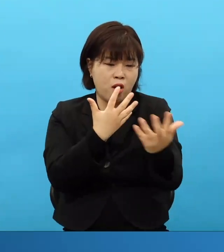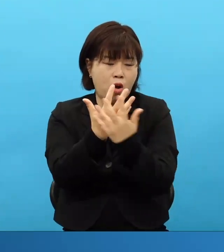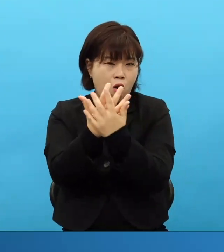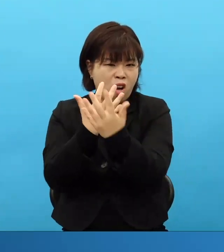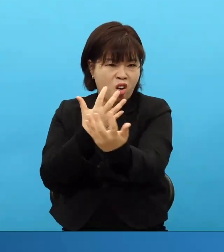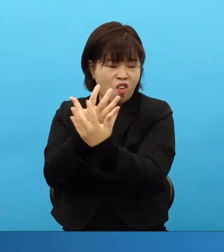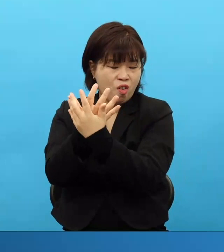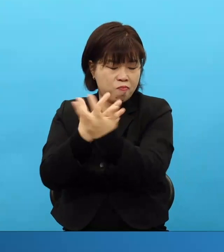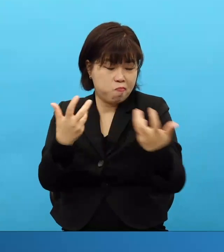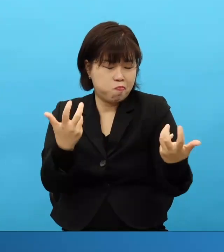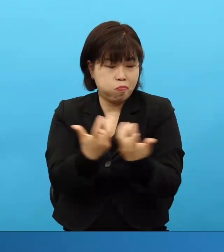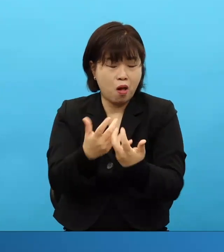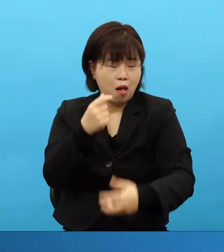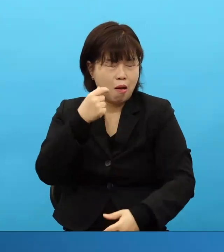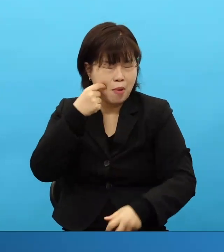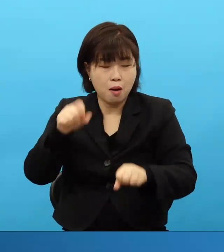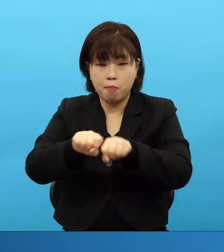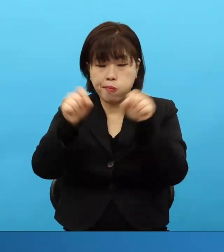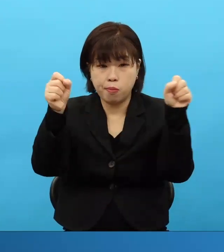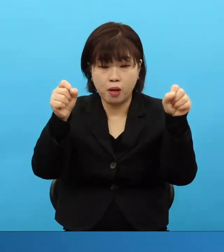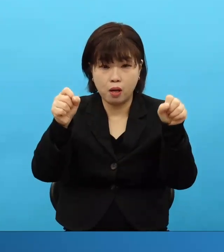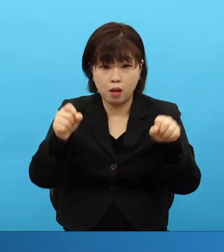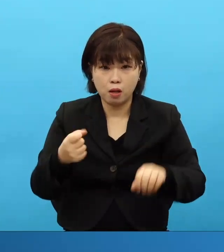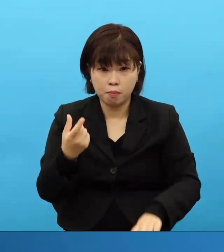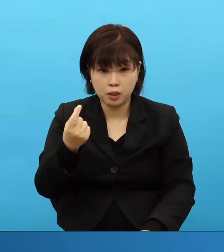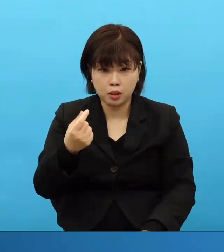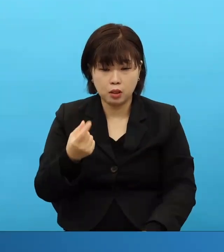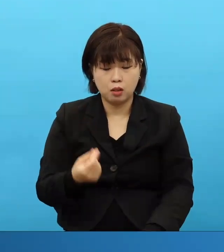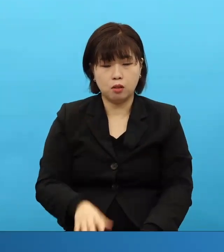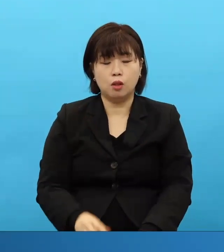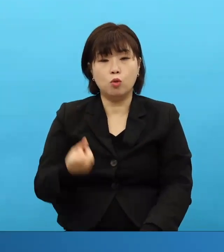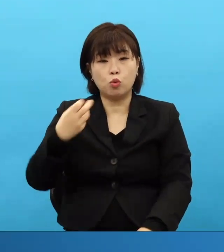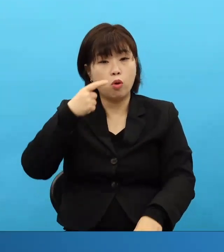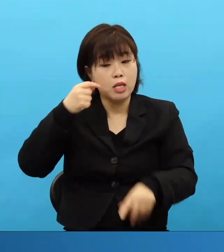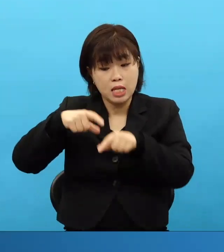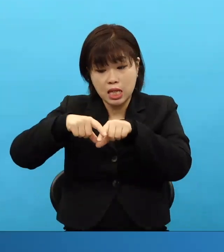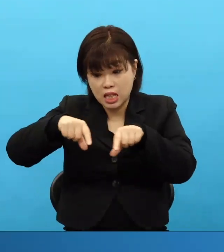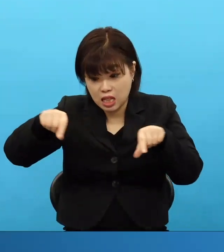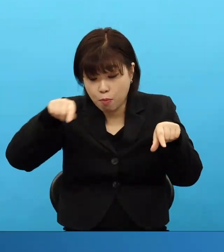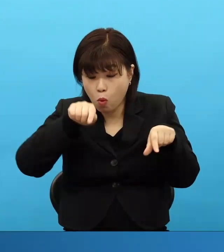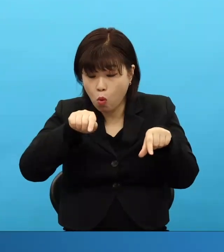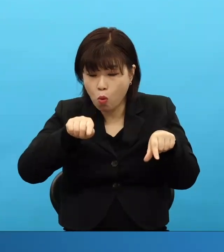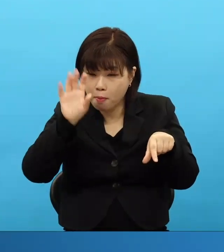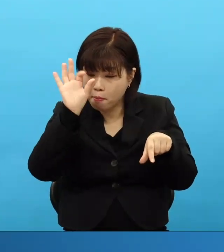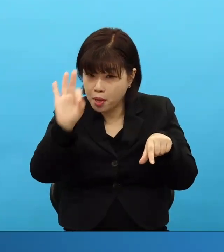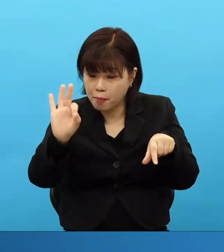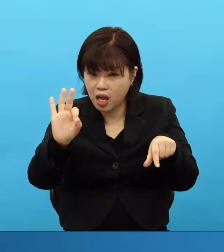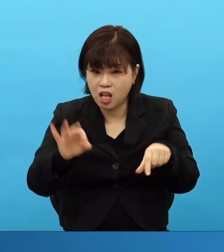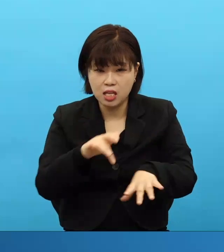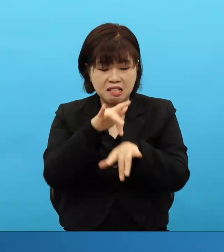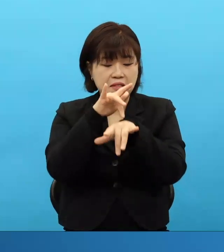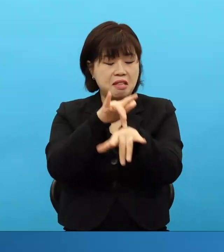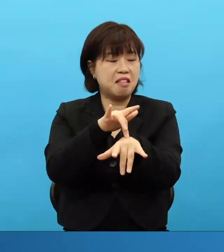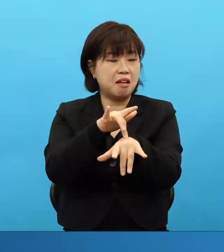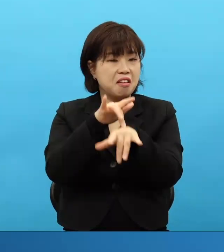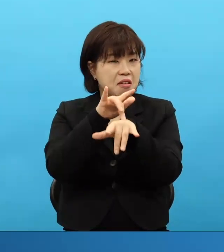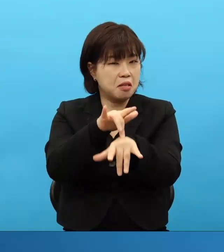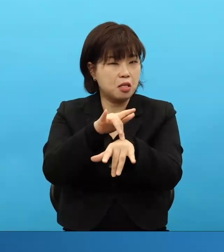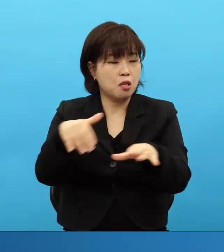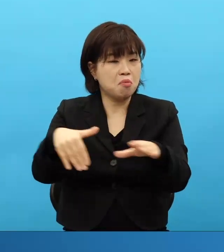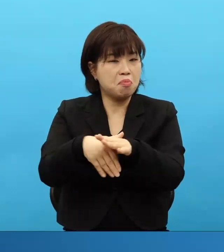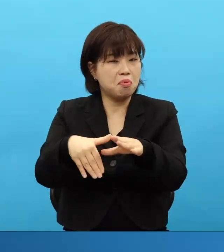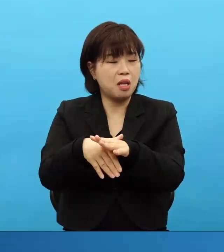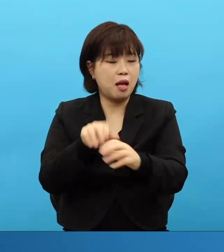문화를 좋게 만들었을 돈 벌잖아요. Right, the organization as well as 좋게 Japan, they make the demon culture very good, and they're making money off of 우리는 that. 사단 귀신하면 싫다 이런